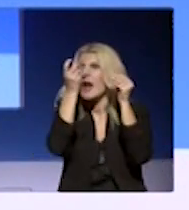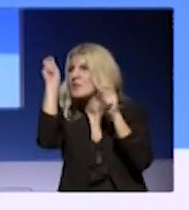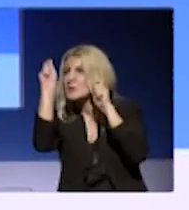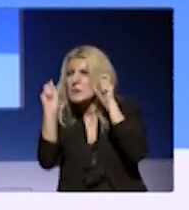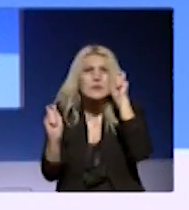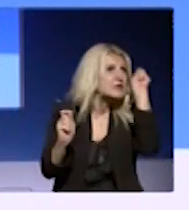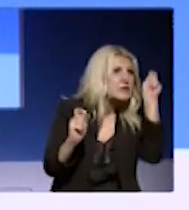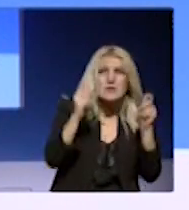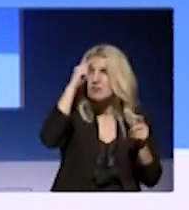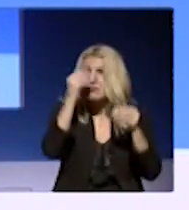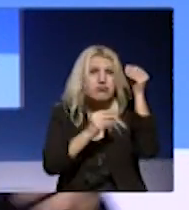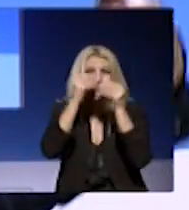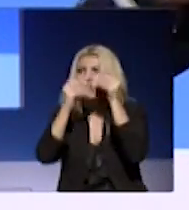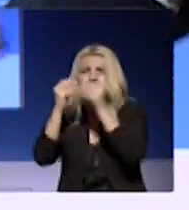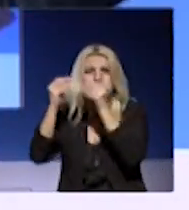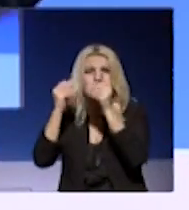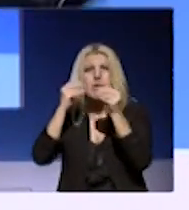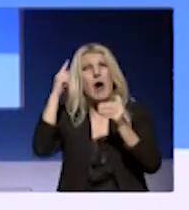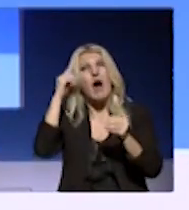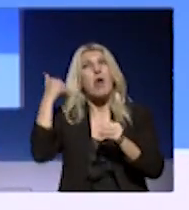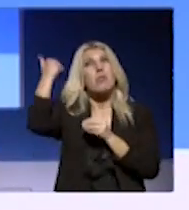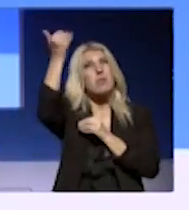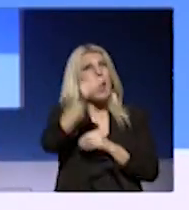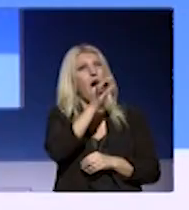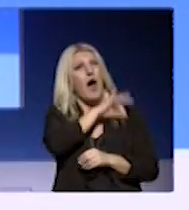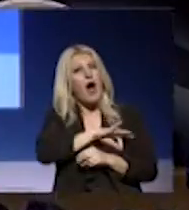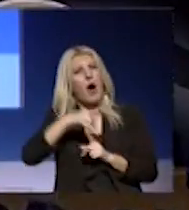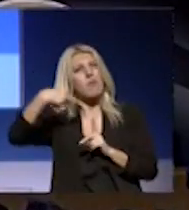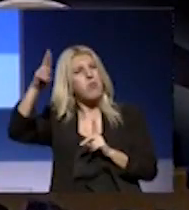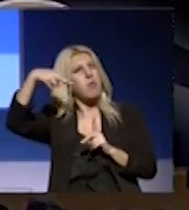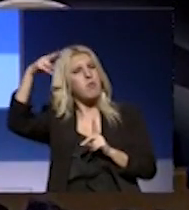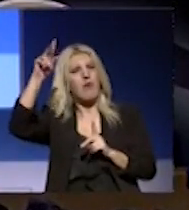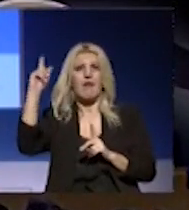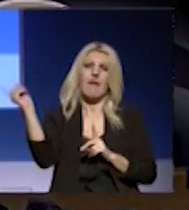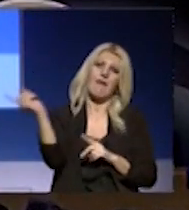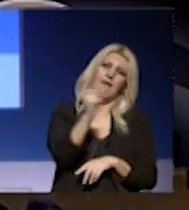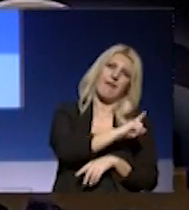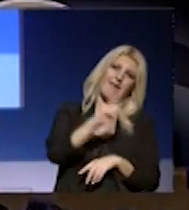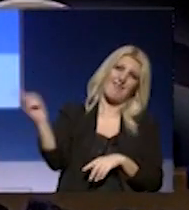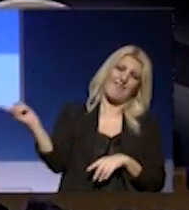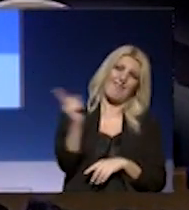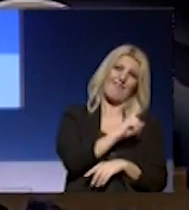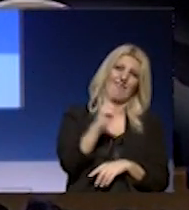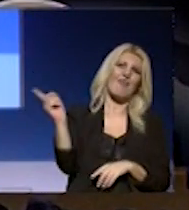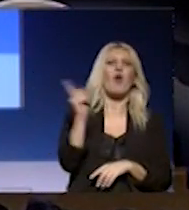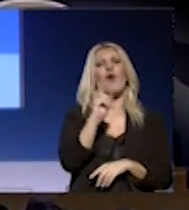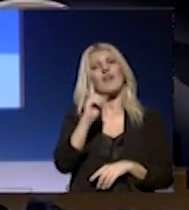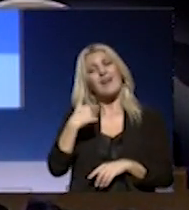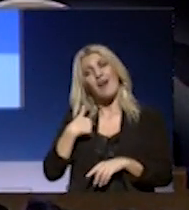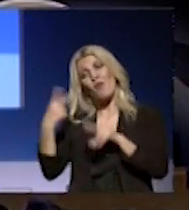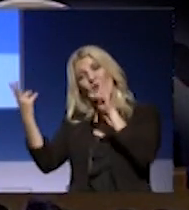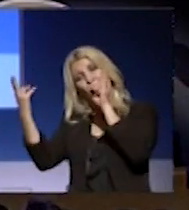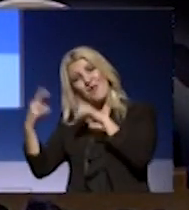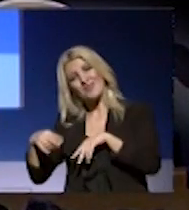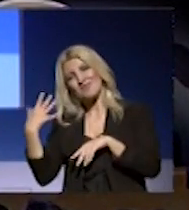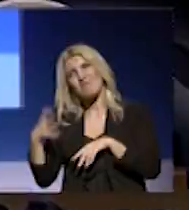είχε καταλήξει ότι η επένδυση αυτή θα είχε κάποια απόδοση μετά από κάποια χρόνια. Όχι. Είμαι σίγουρος, επειδή τον γνώρισα προσωπικά,